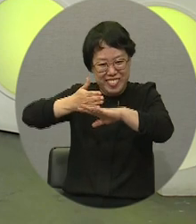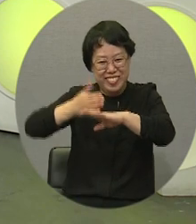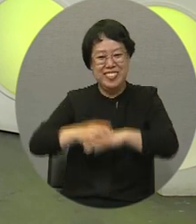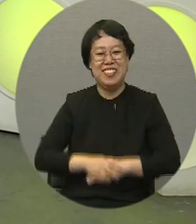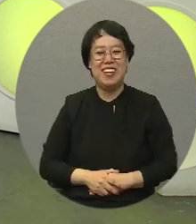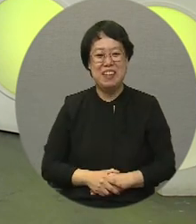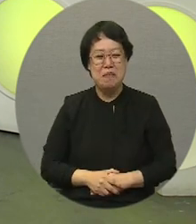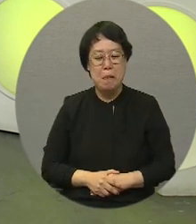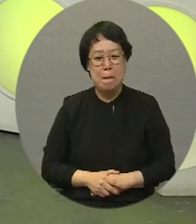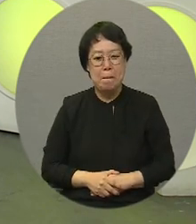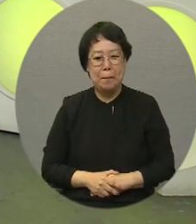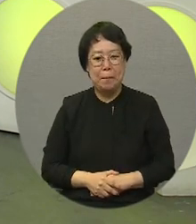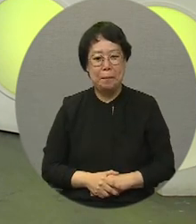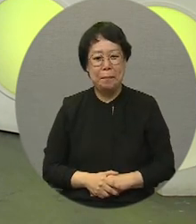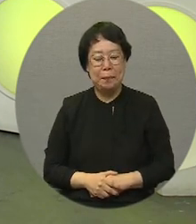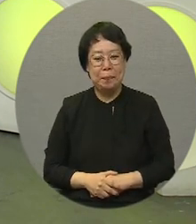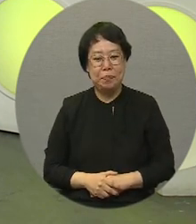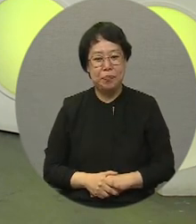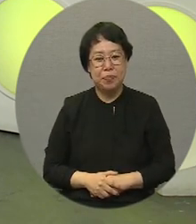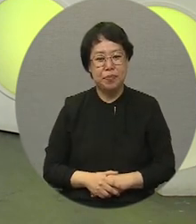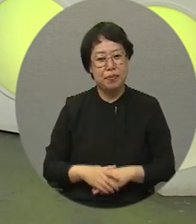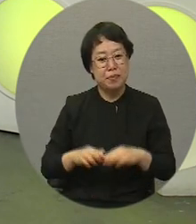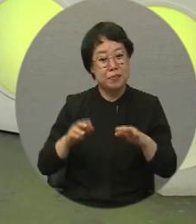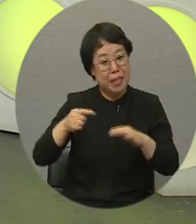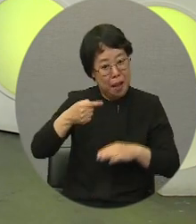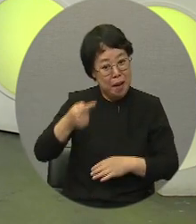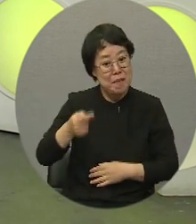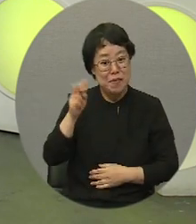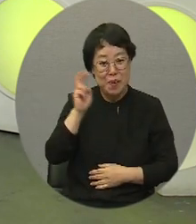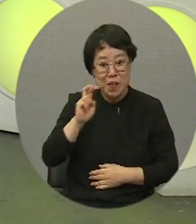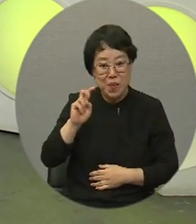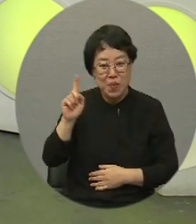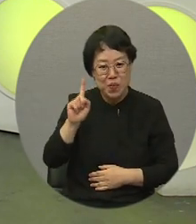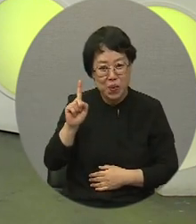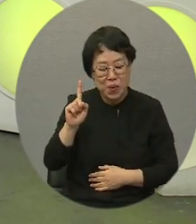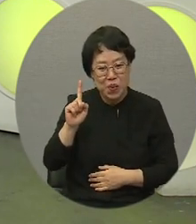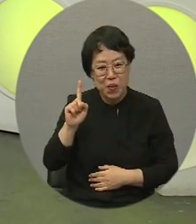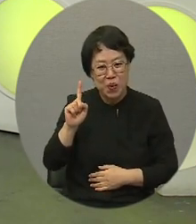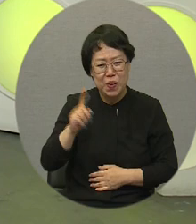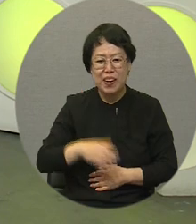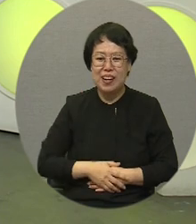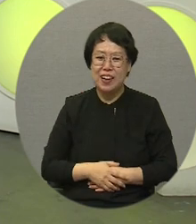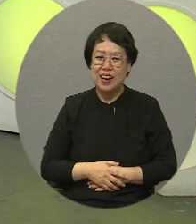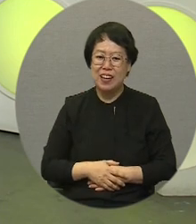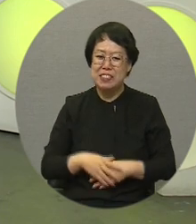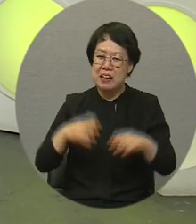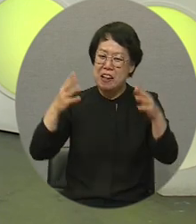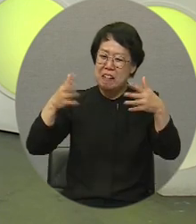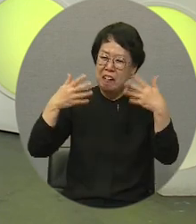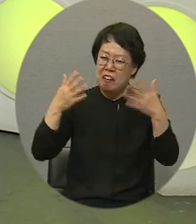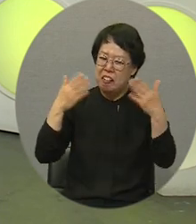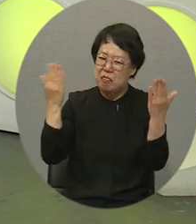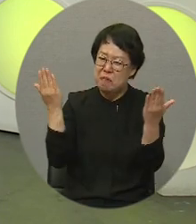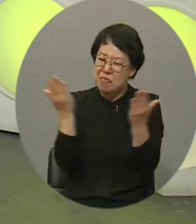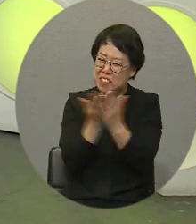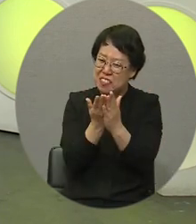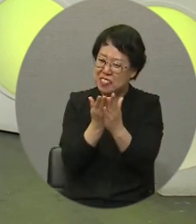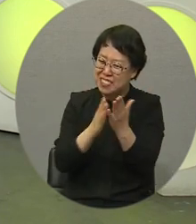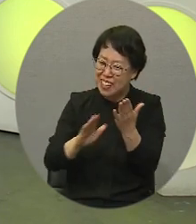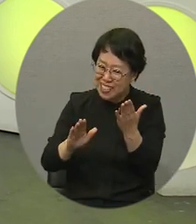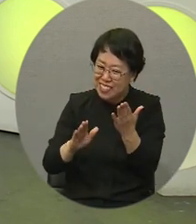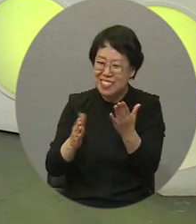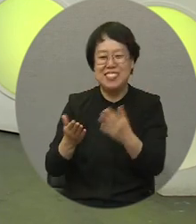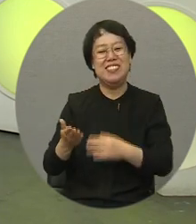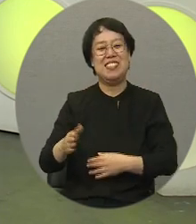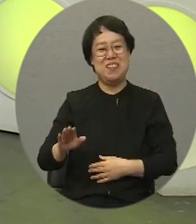감사합니다. 자, 이번에는요, 지금 계절 혹은 조금 좀 틀립니다. 하지만